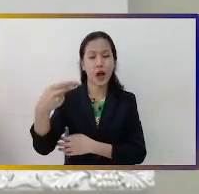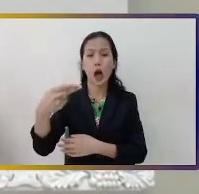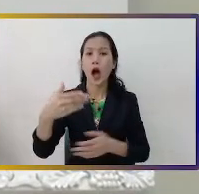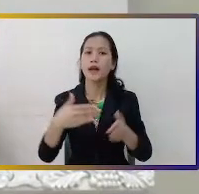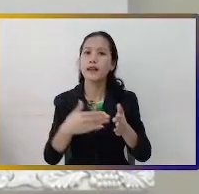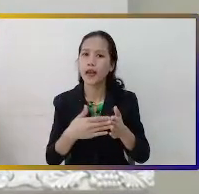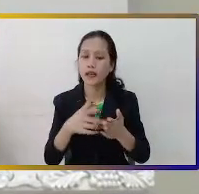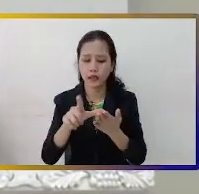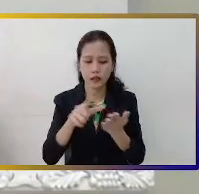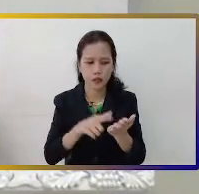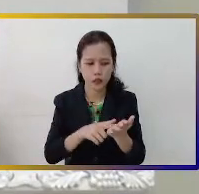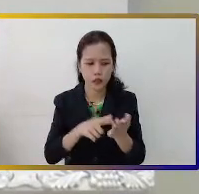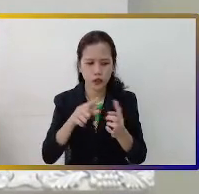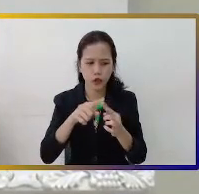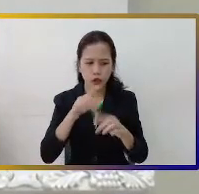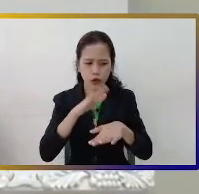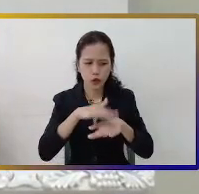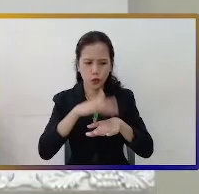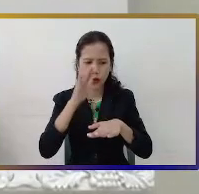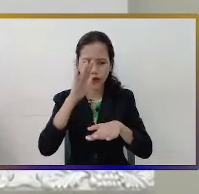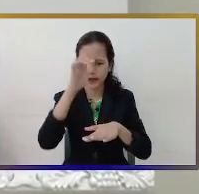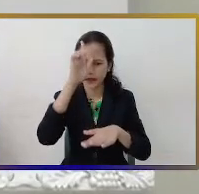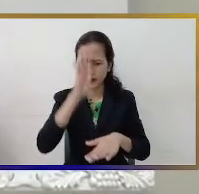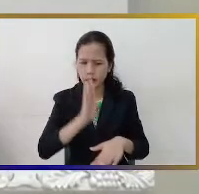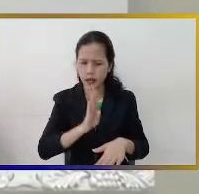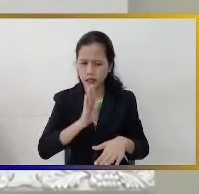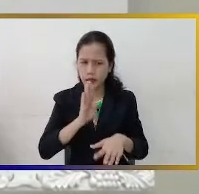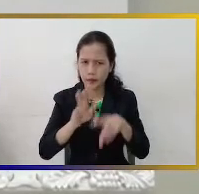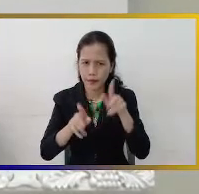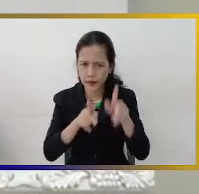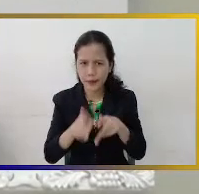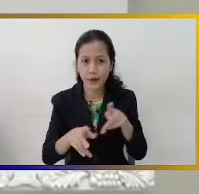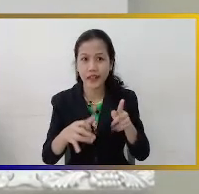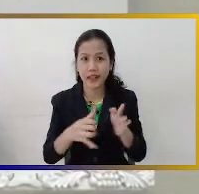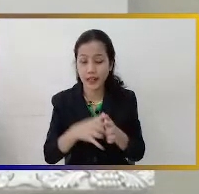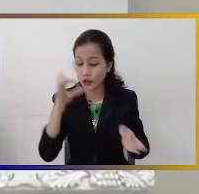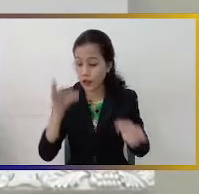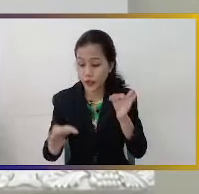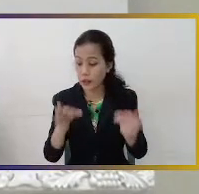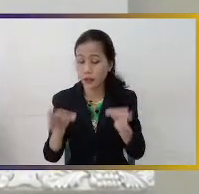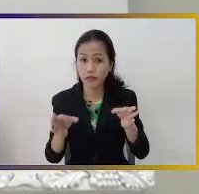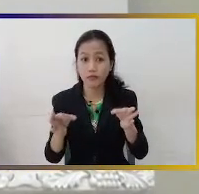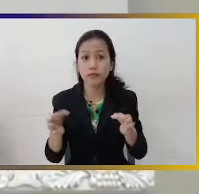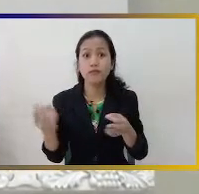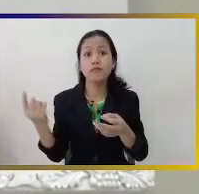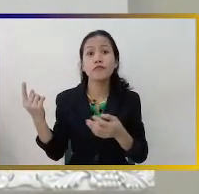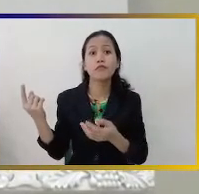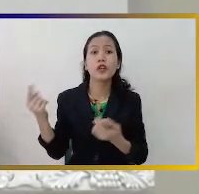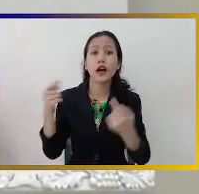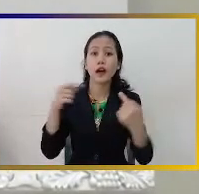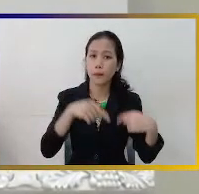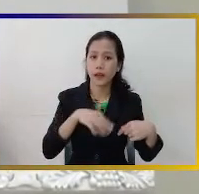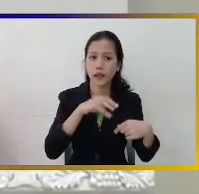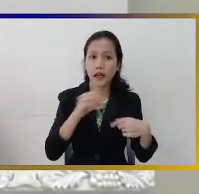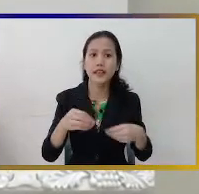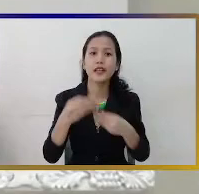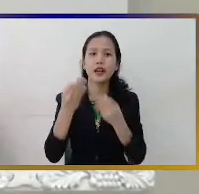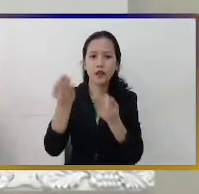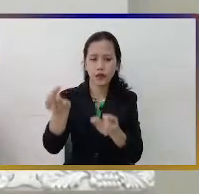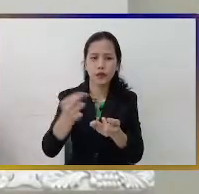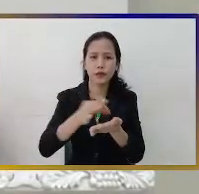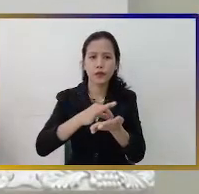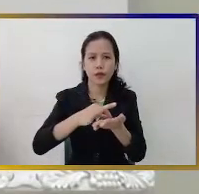people. The very purpose is to warn God's people that judgment is coming and to offer pardon to all